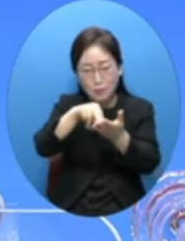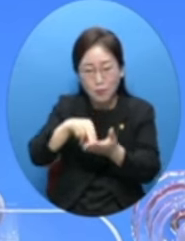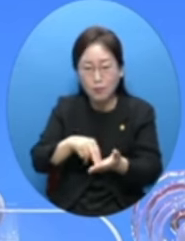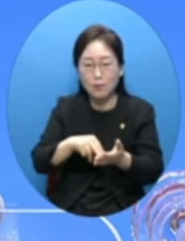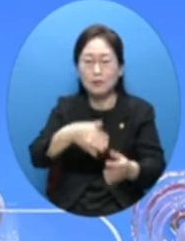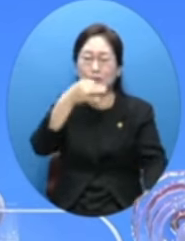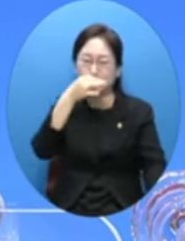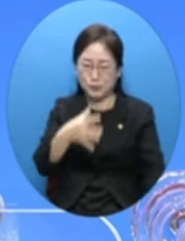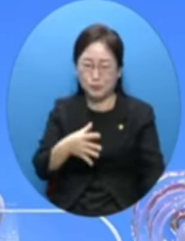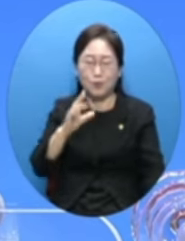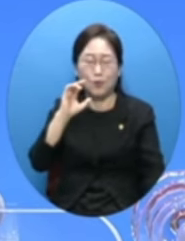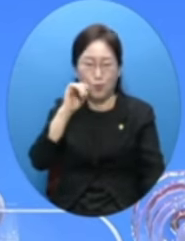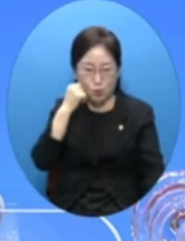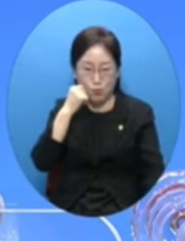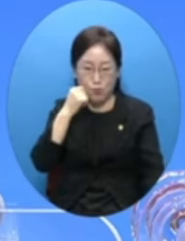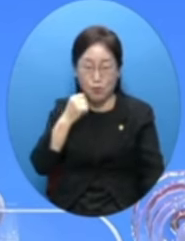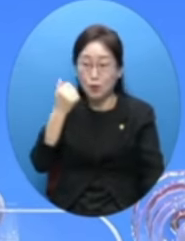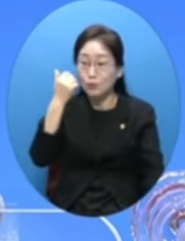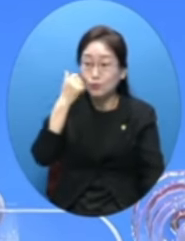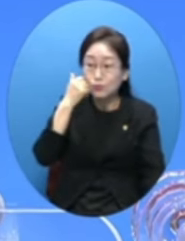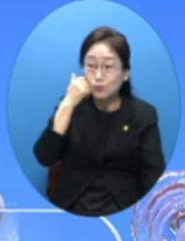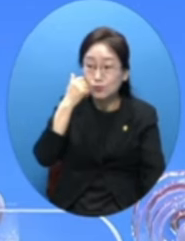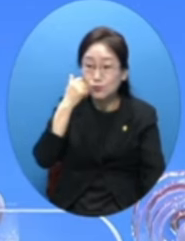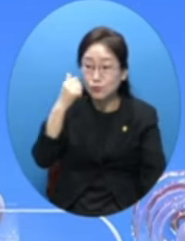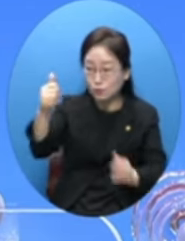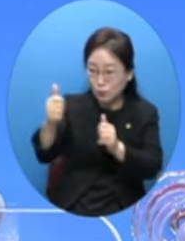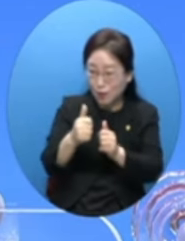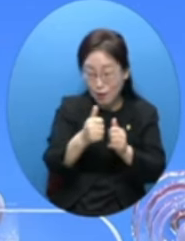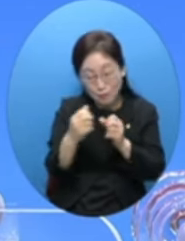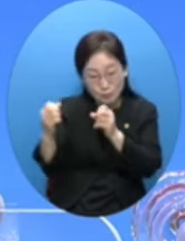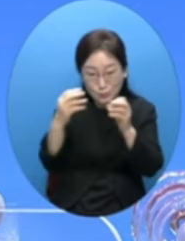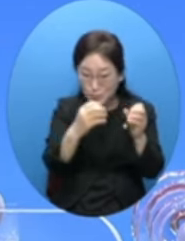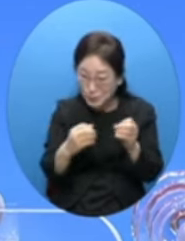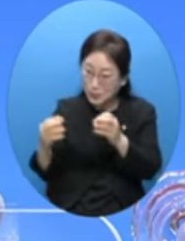어려웠던 길입니다. 누가 같이 말도 뭐라도 해주고